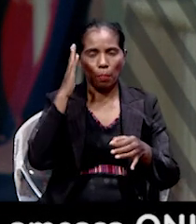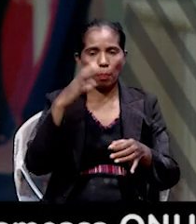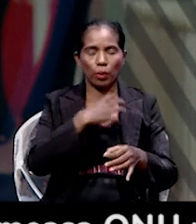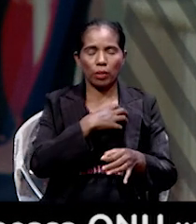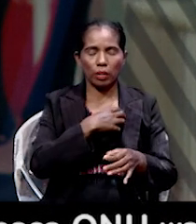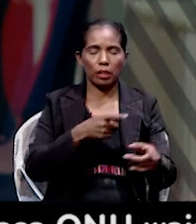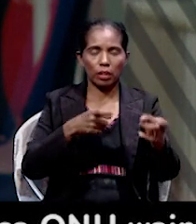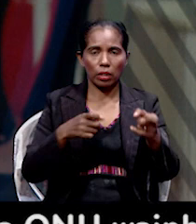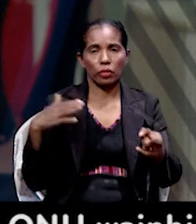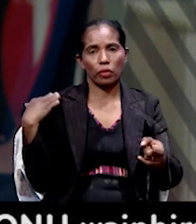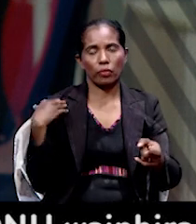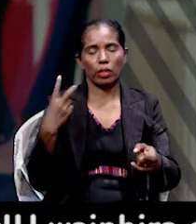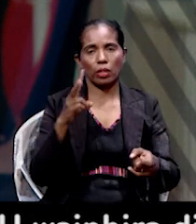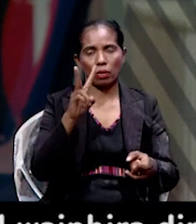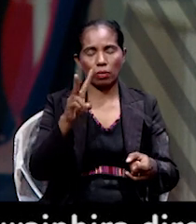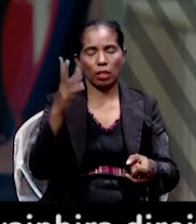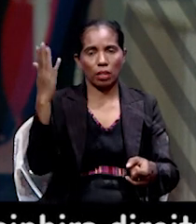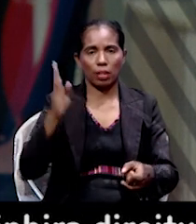na grua e raça malari.